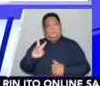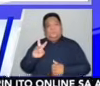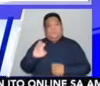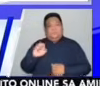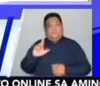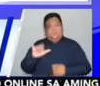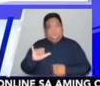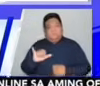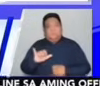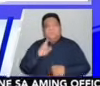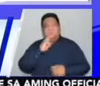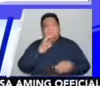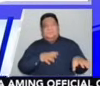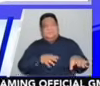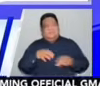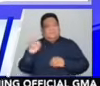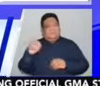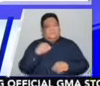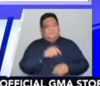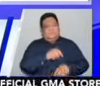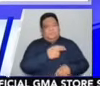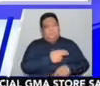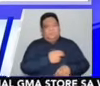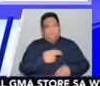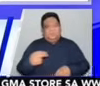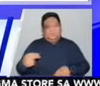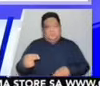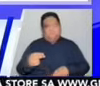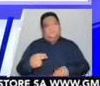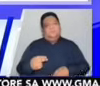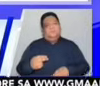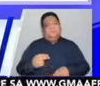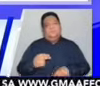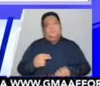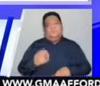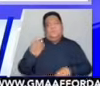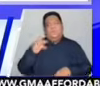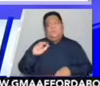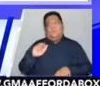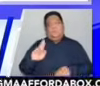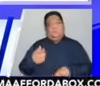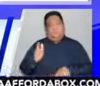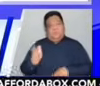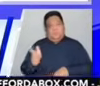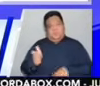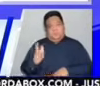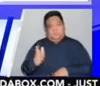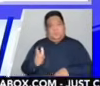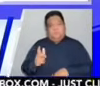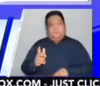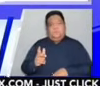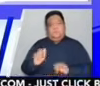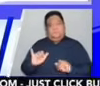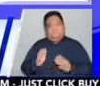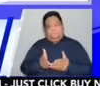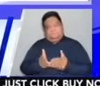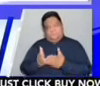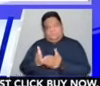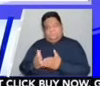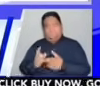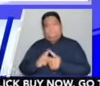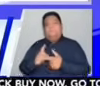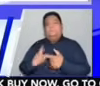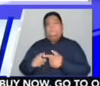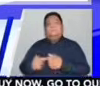ng batam ng Uh 20 using the same ferry then sumakay siya ng eroplano